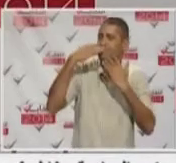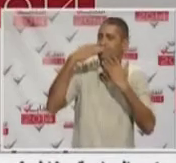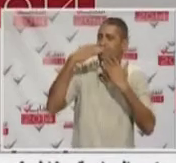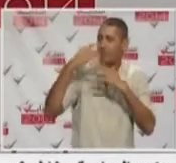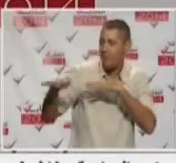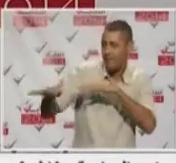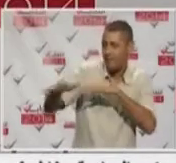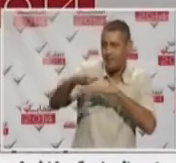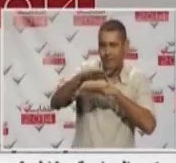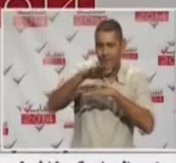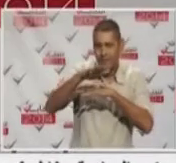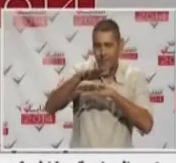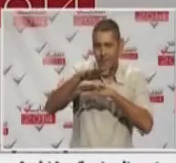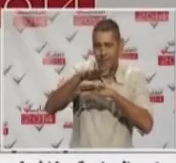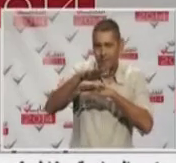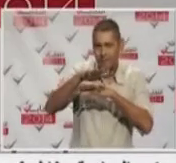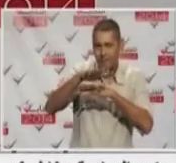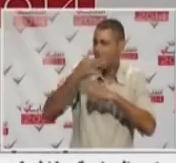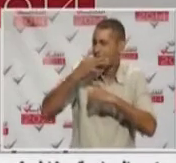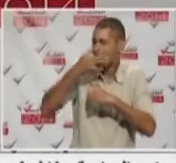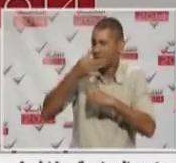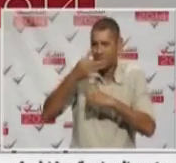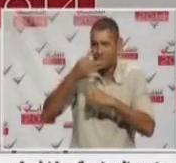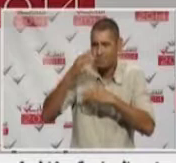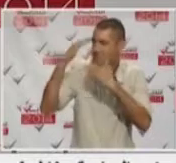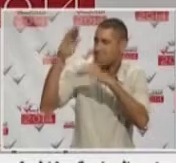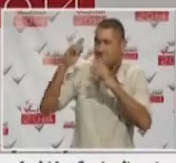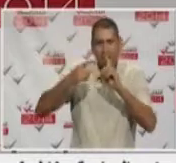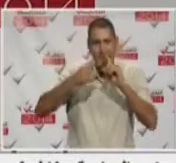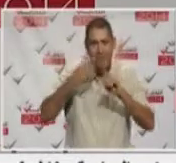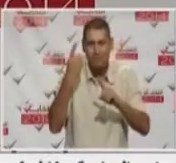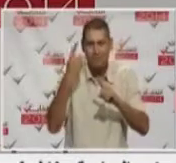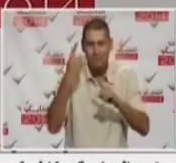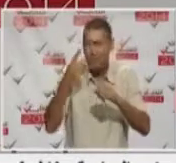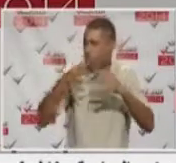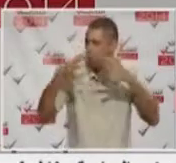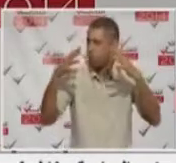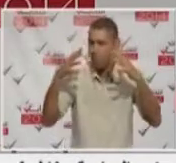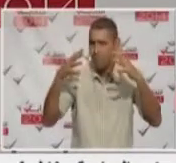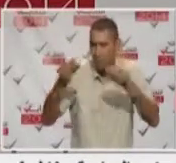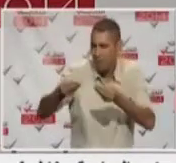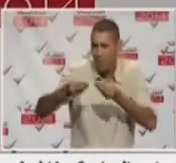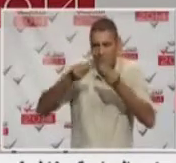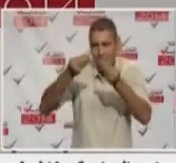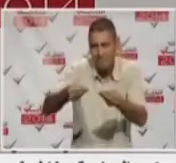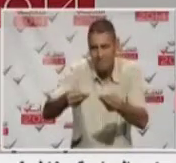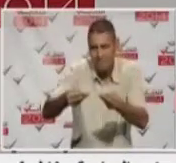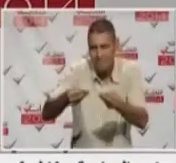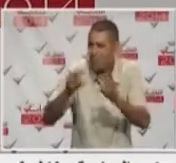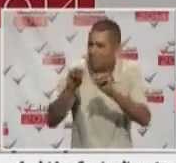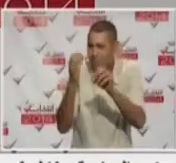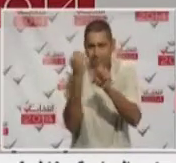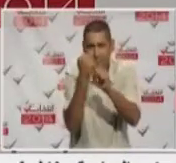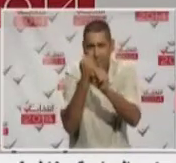البحر التي تقول أن السياحة لهي أهمية كبرى، وذلك ليوفروا هذا القطاع من فرص